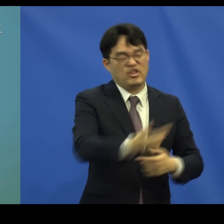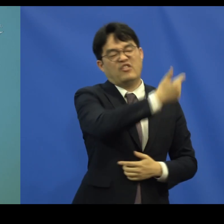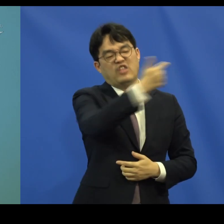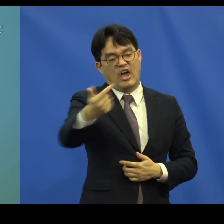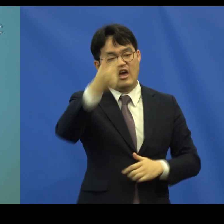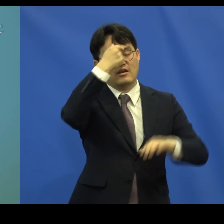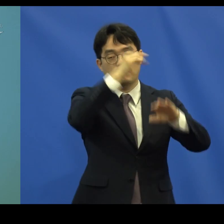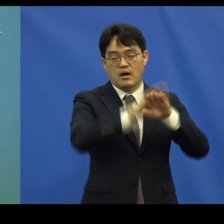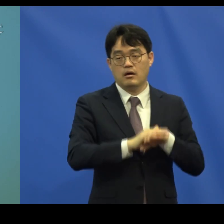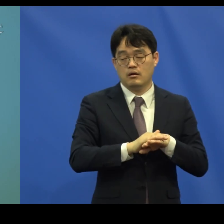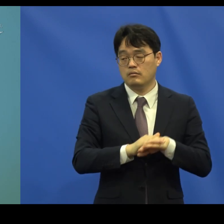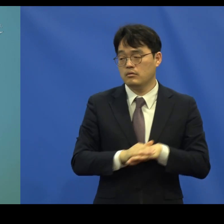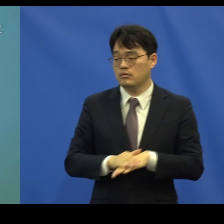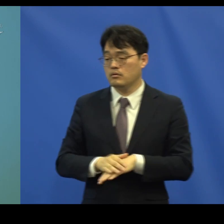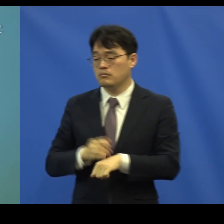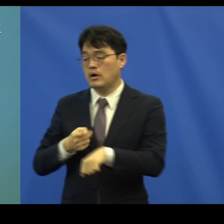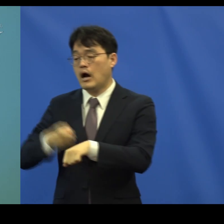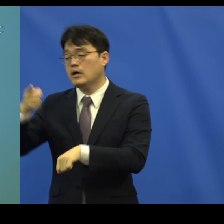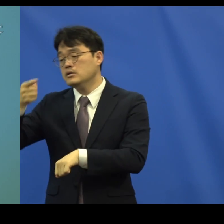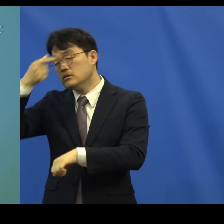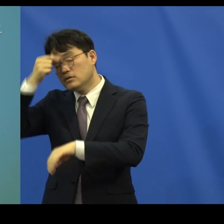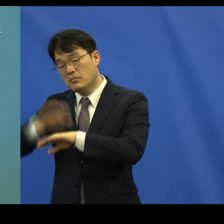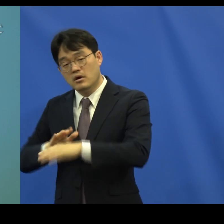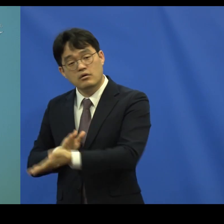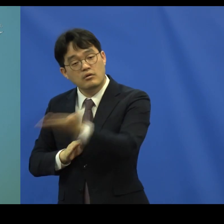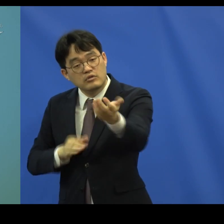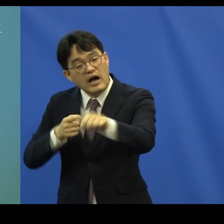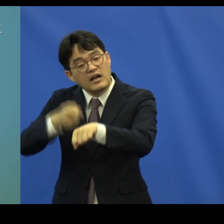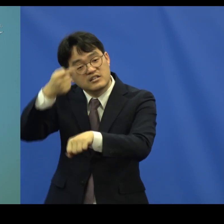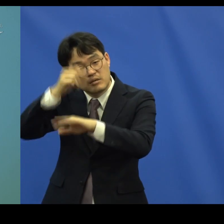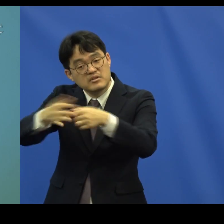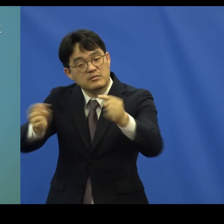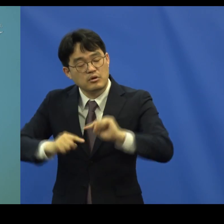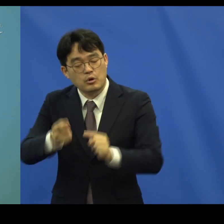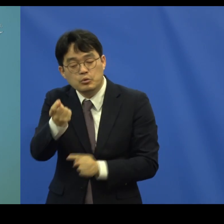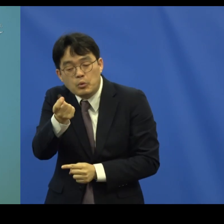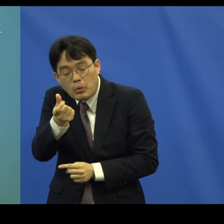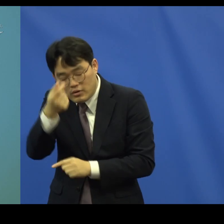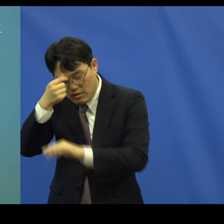11시가 대예배면 다 소예배에 오신 거예요. 여러분들 지금 소예배에 오신 거예요.